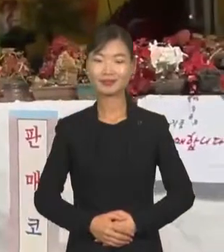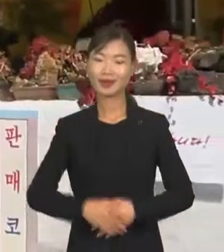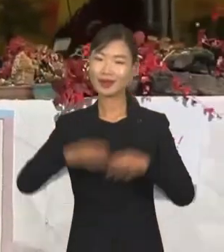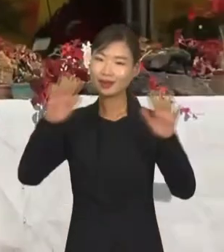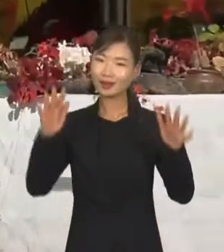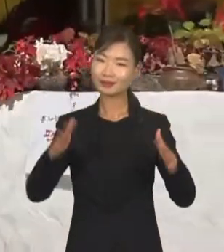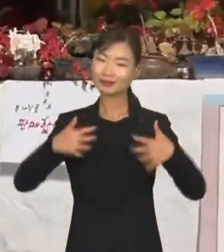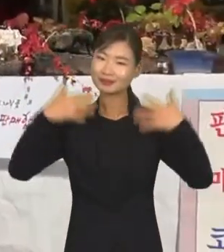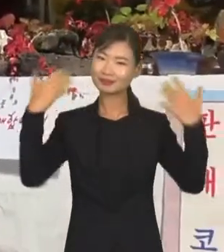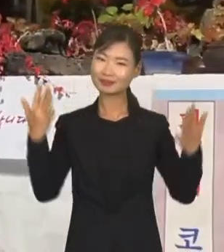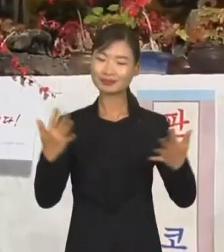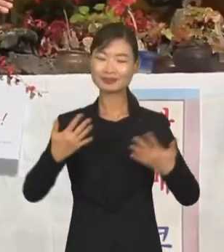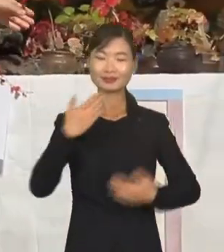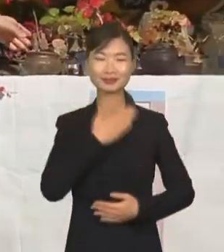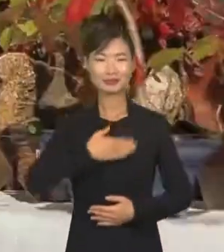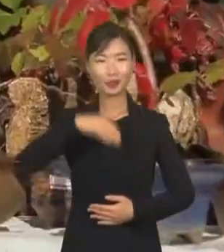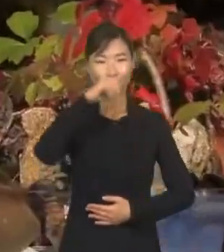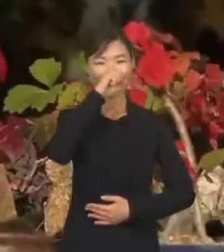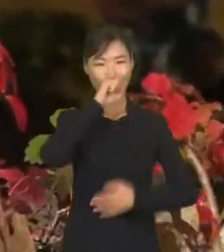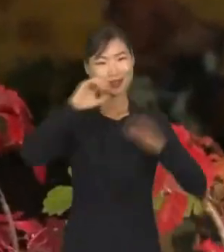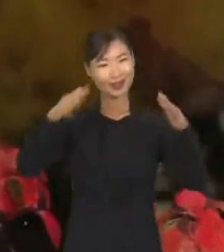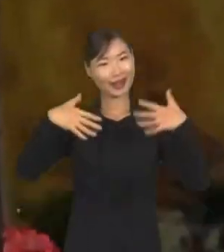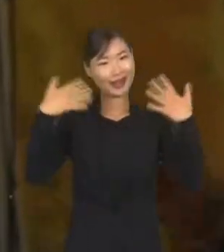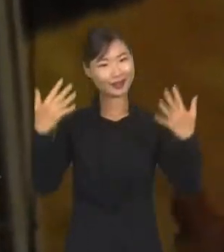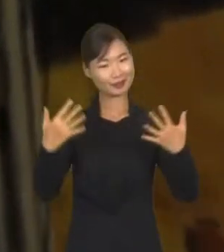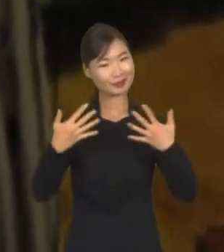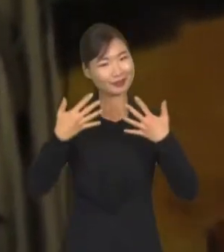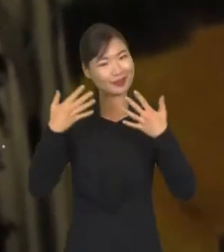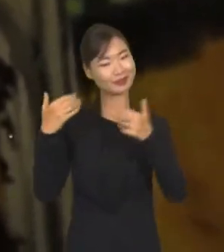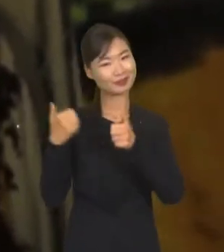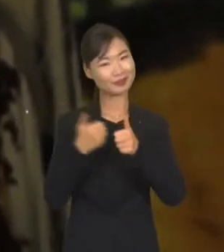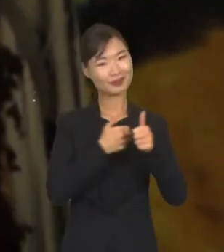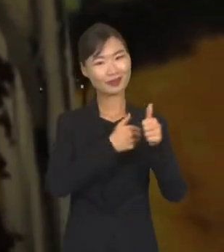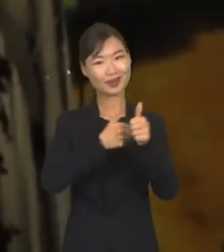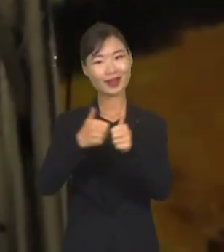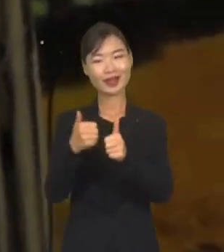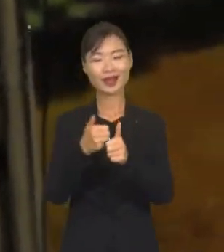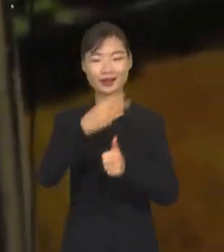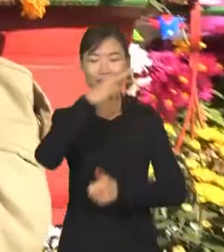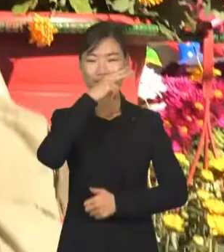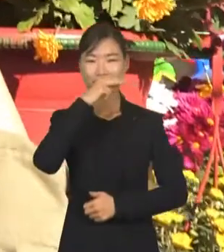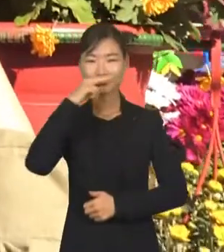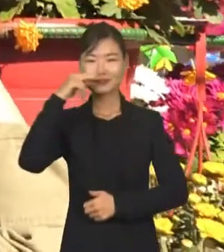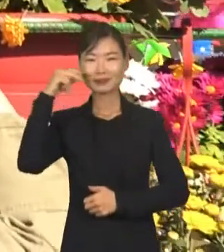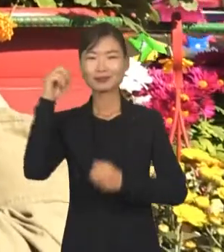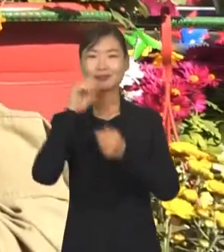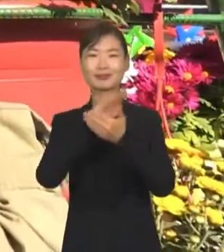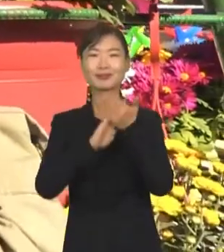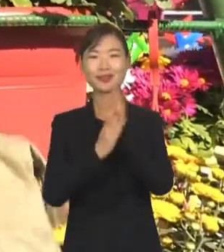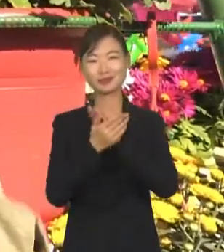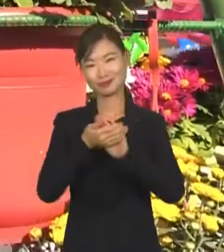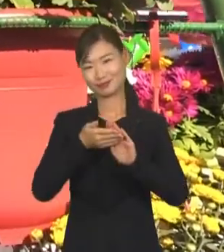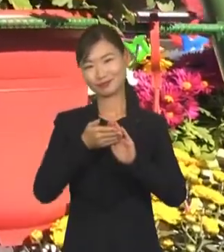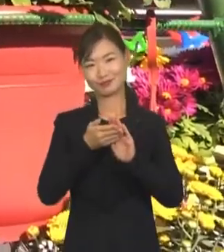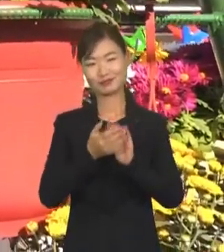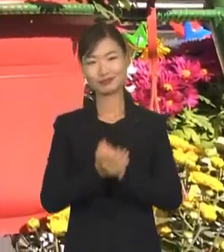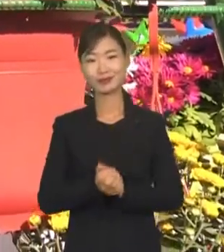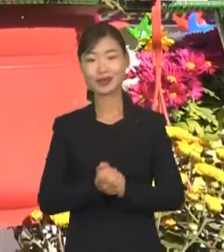살랑살랑 기분 좋게 불어오는 가을바람. 그 가을바람을 따라 상큼한 비누향이 가득 퍼져나갑니다.